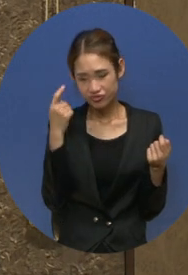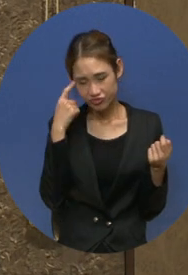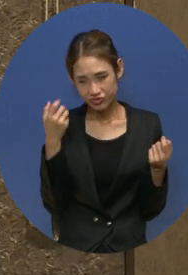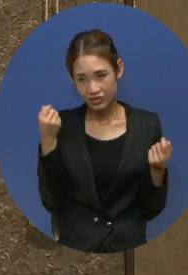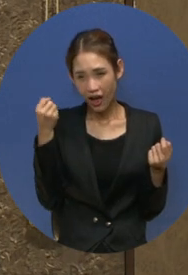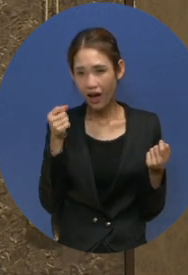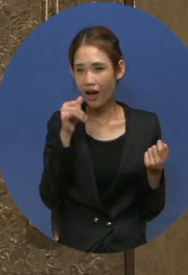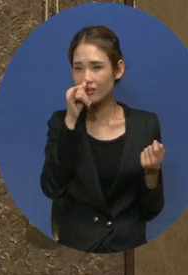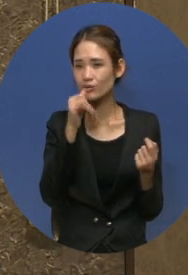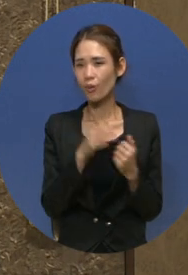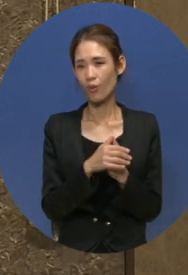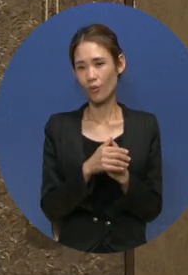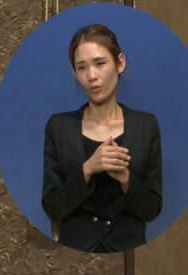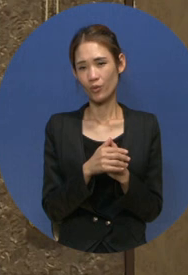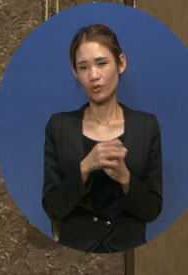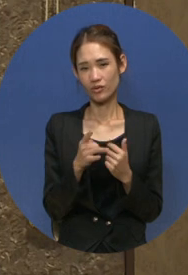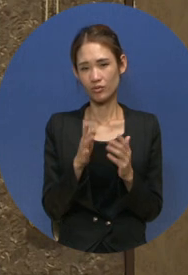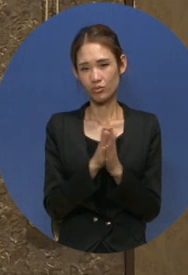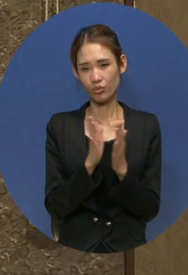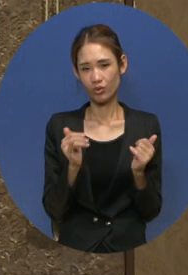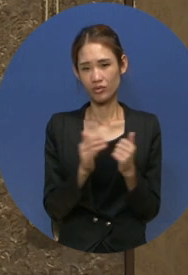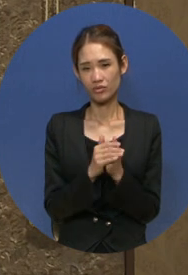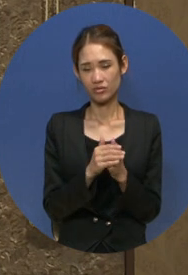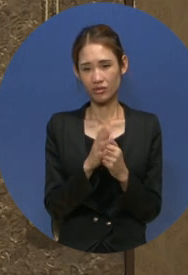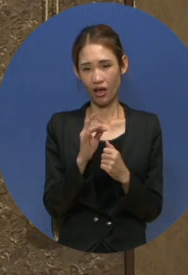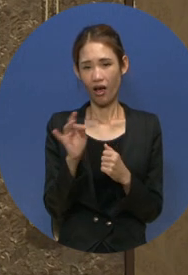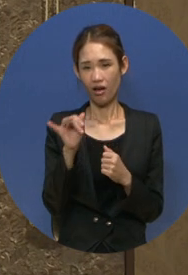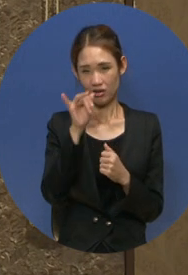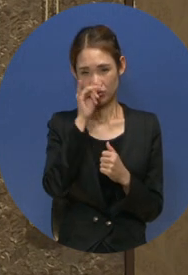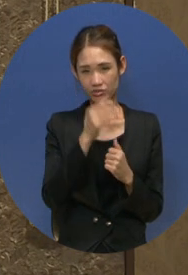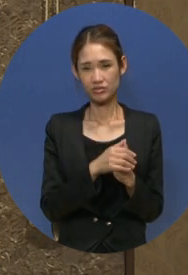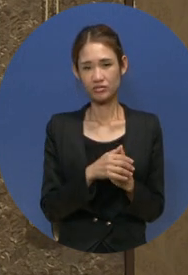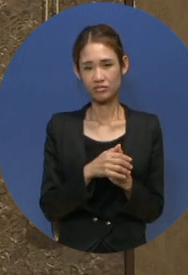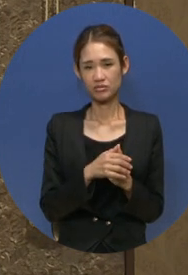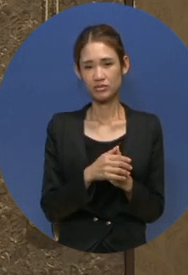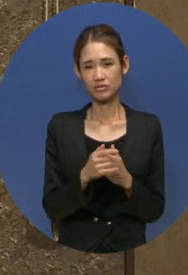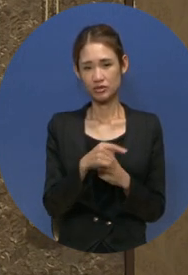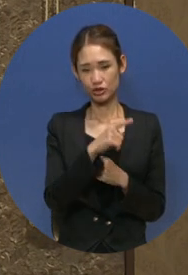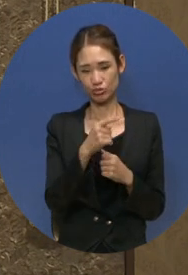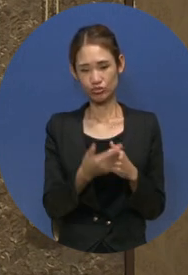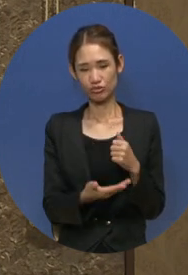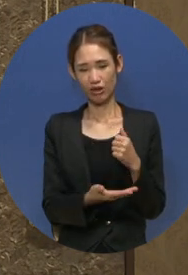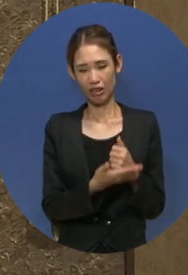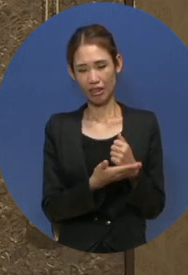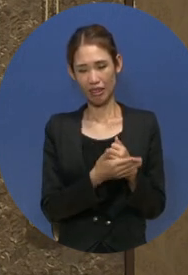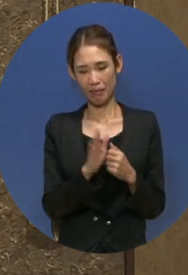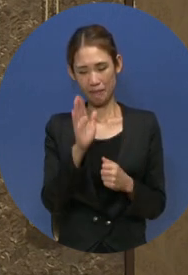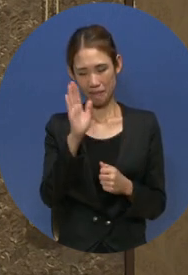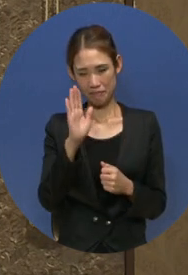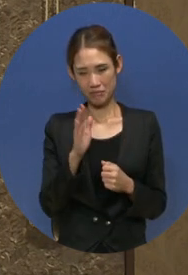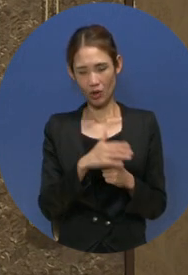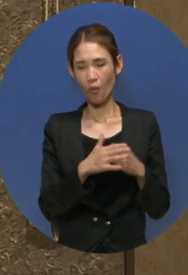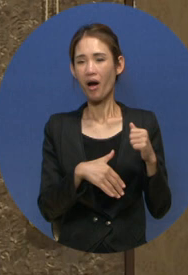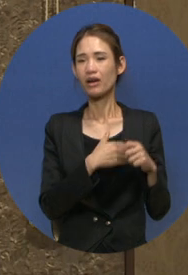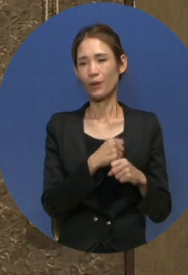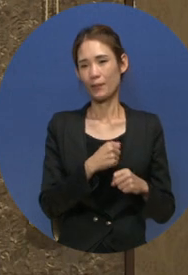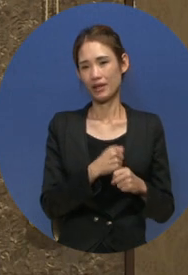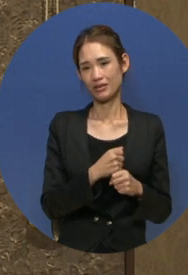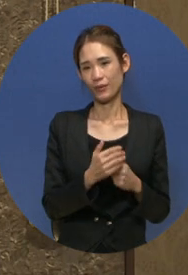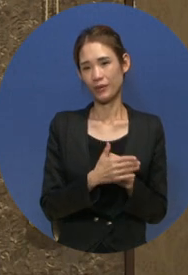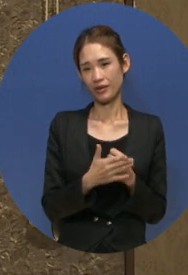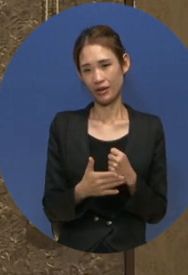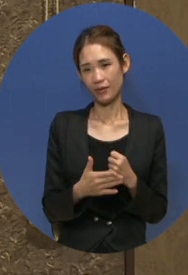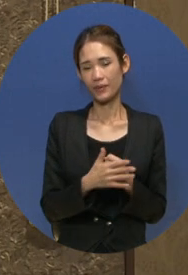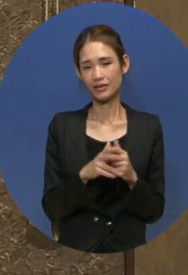인식이 있거든요. 있거든요. 그리고 본인들도 어떤 분은 그런 생각을 갖고 있는데 사실 그분들의 탓이 아닌 거죠. 우리가 그런 환경을 만들었기 때문에.